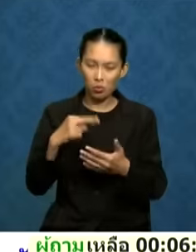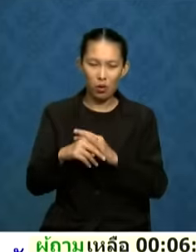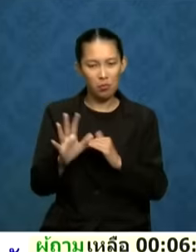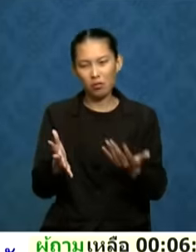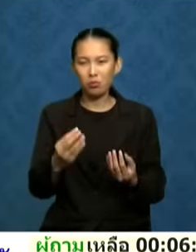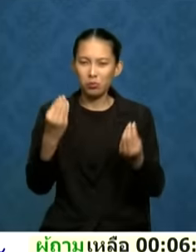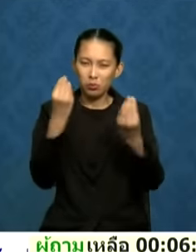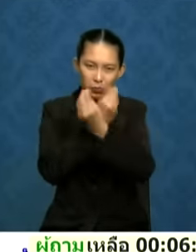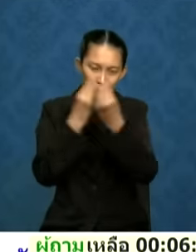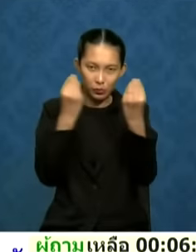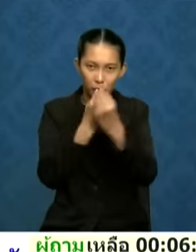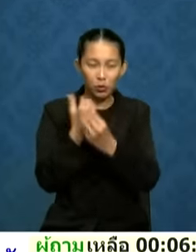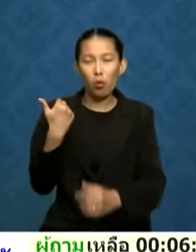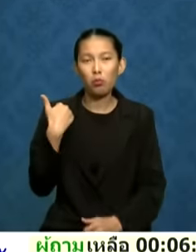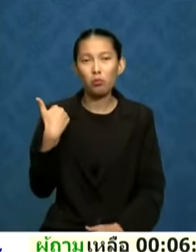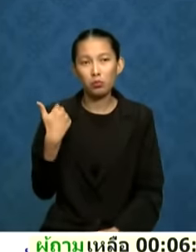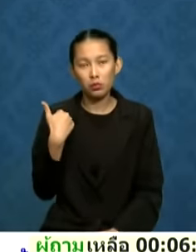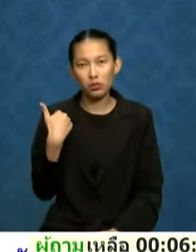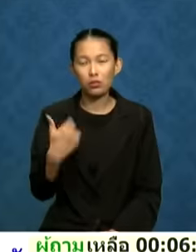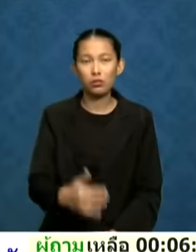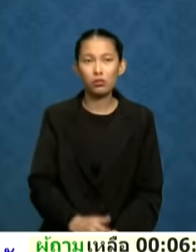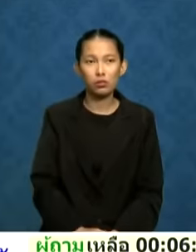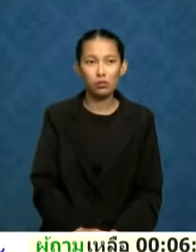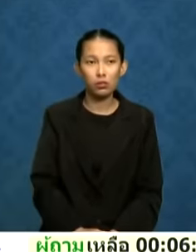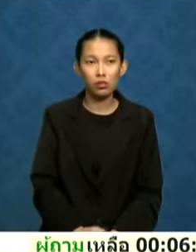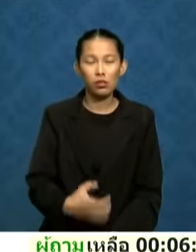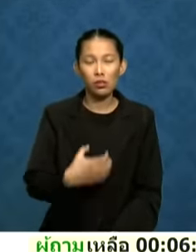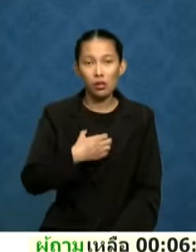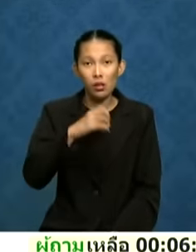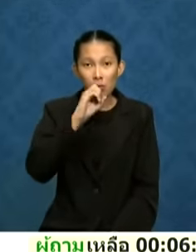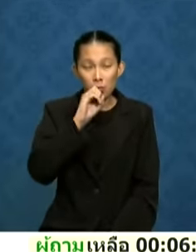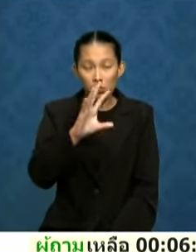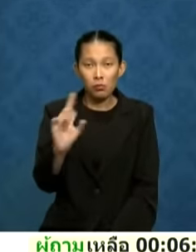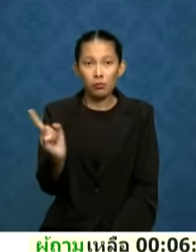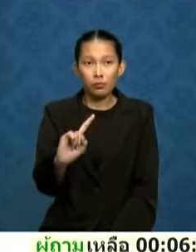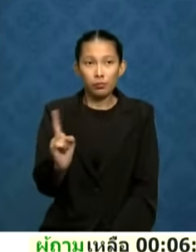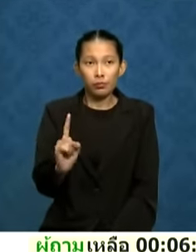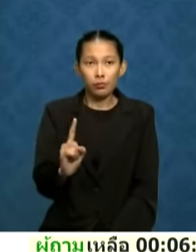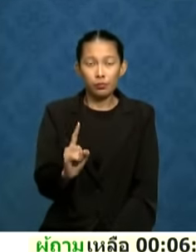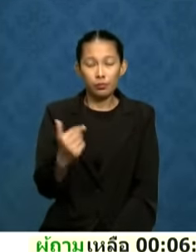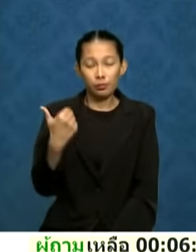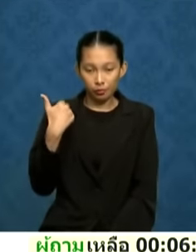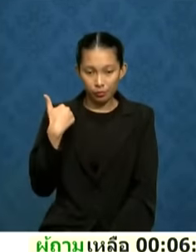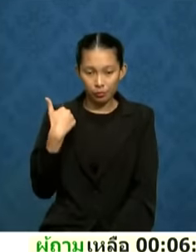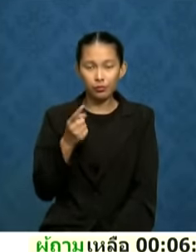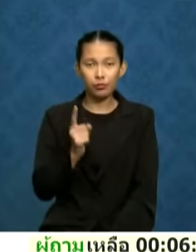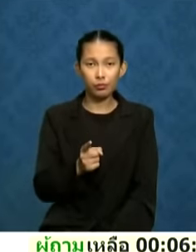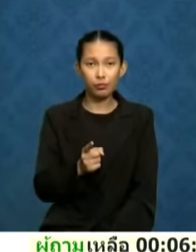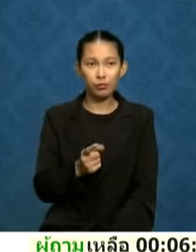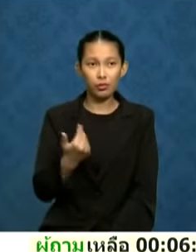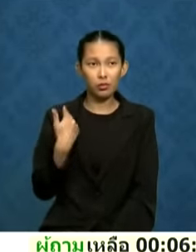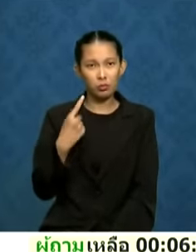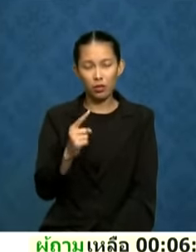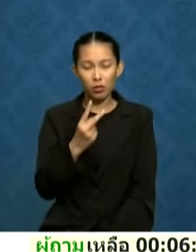กทรการนี้มัเป็เหตุการณทพง